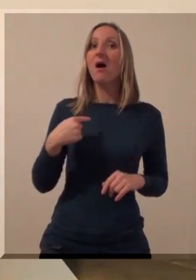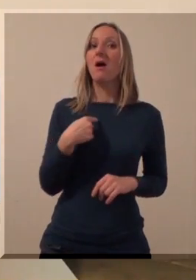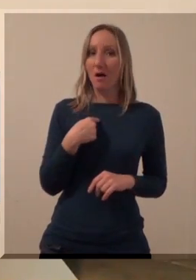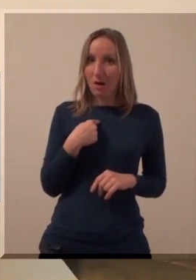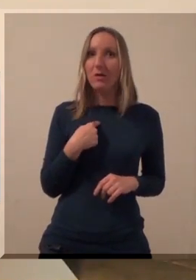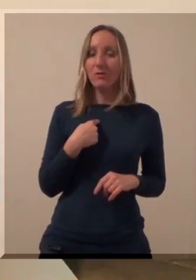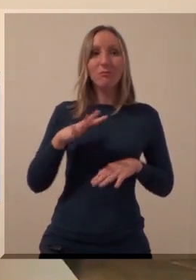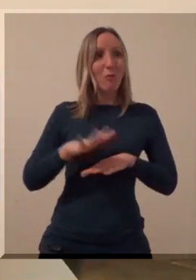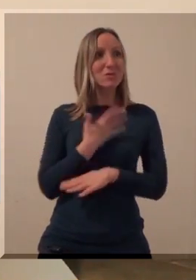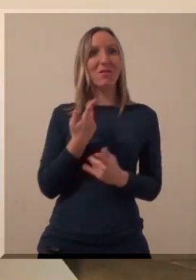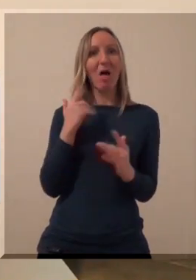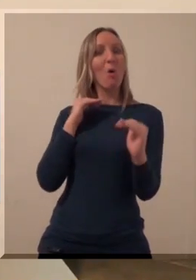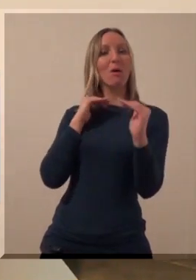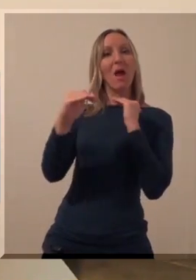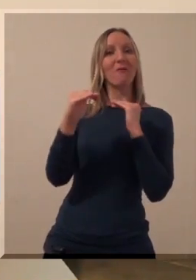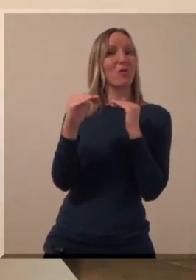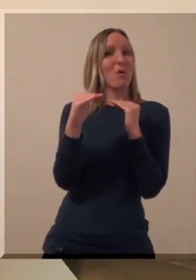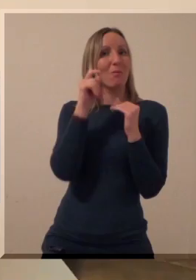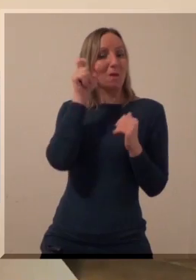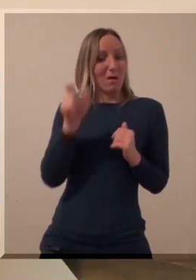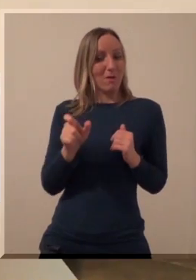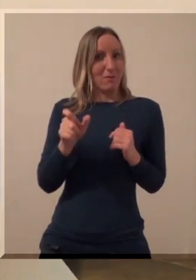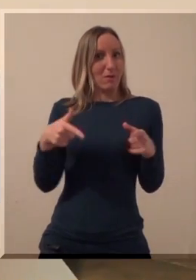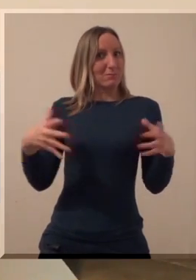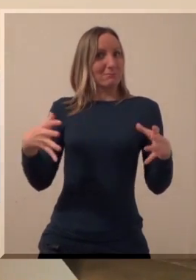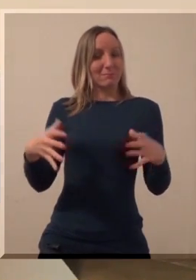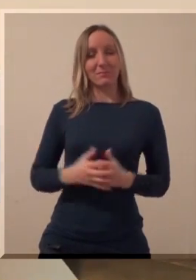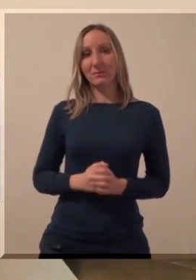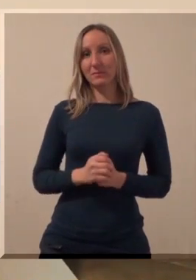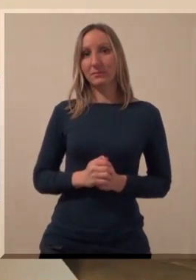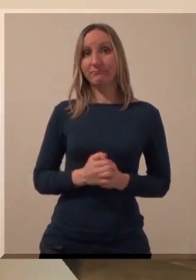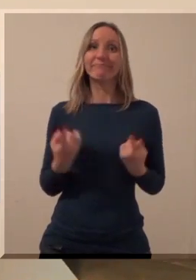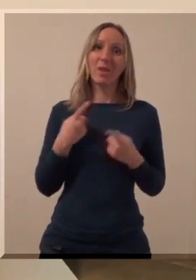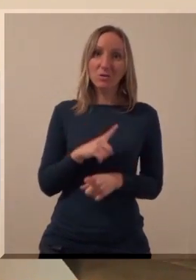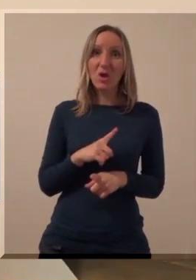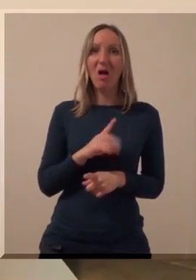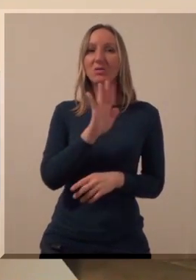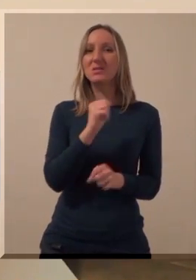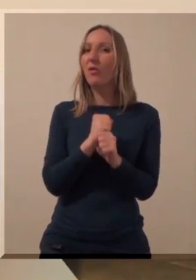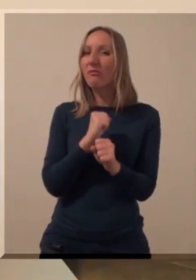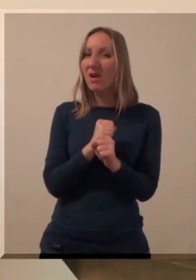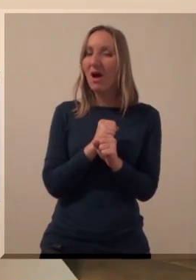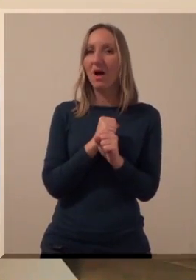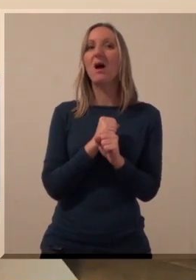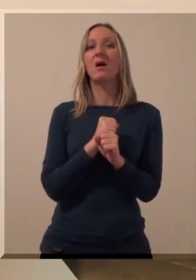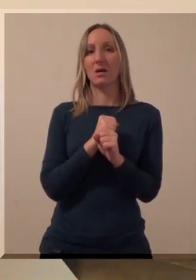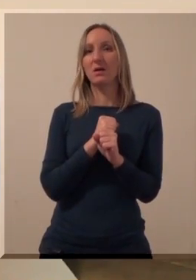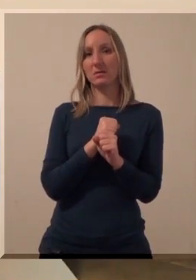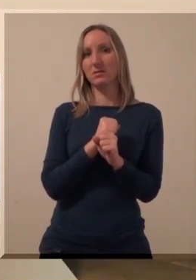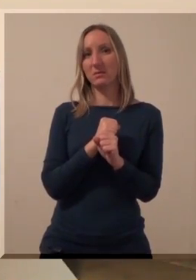put osjetila jednim ravnopravnim članom ove naše zajednice. Nažalost, njihov rad